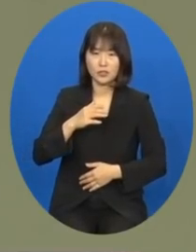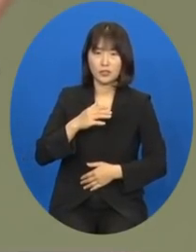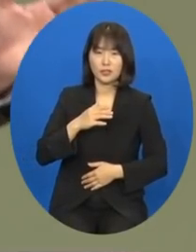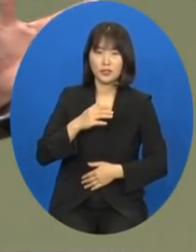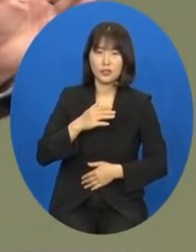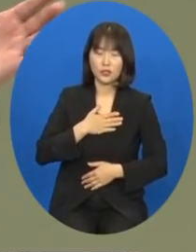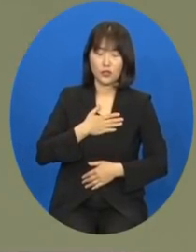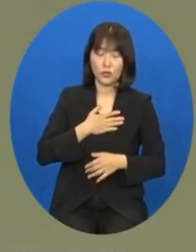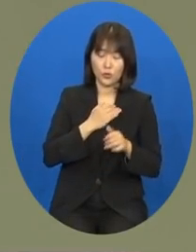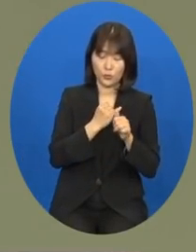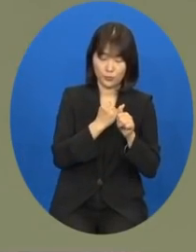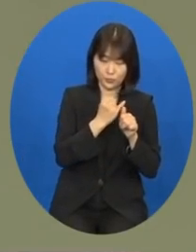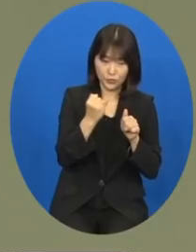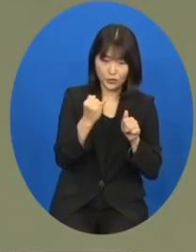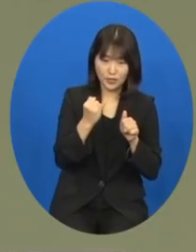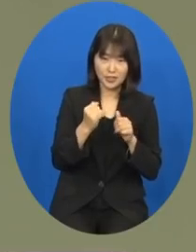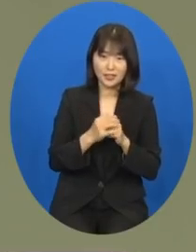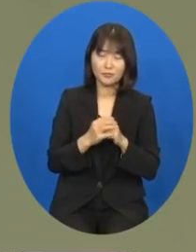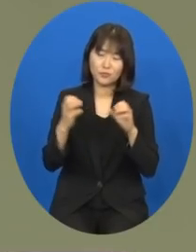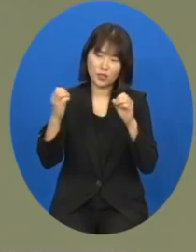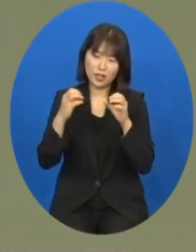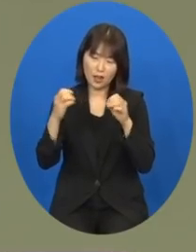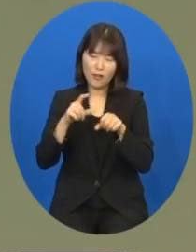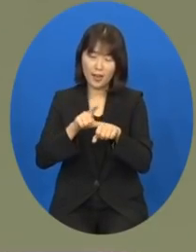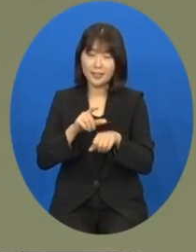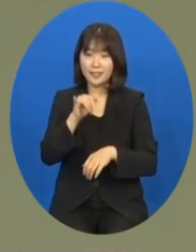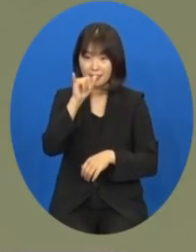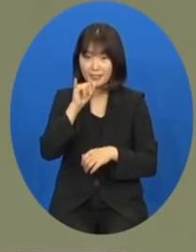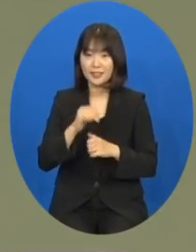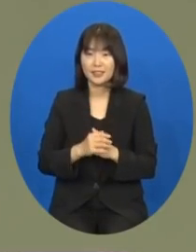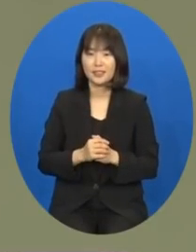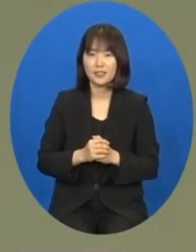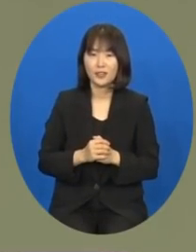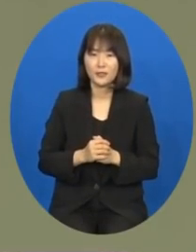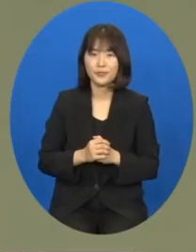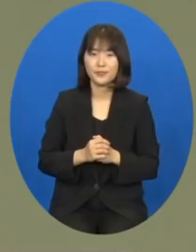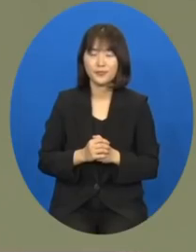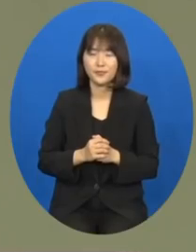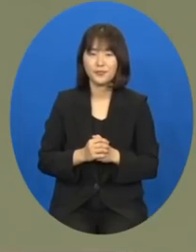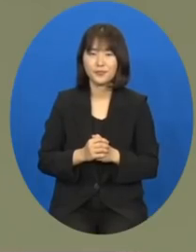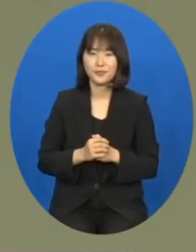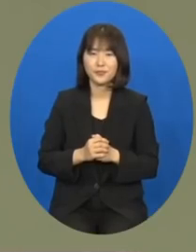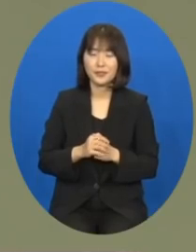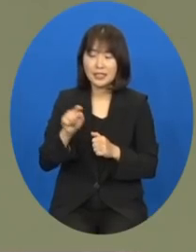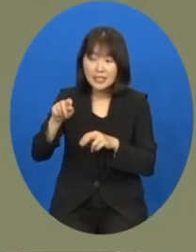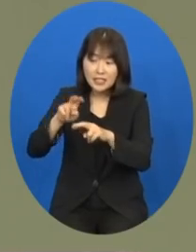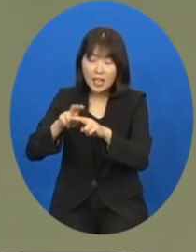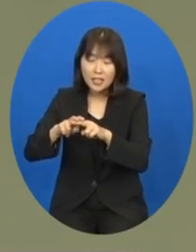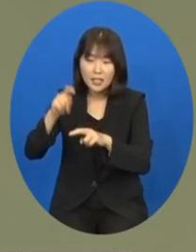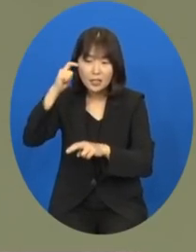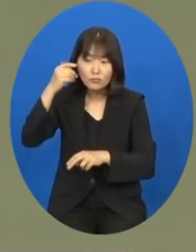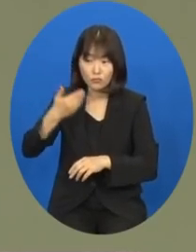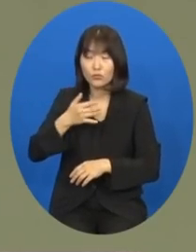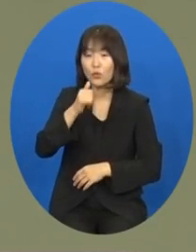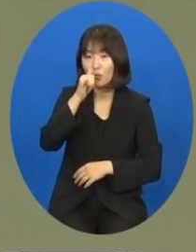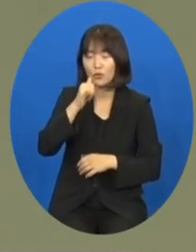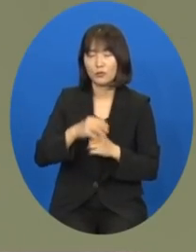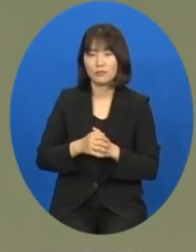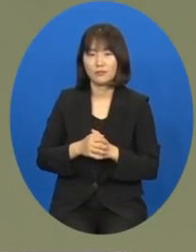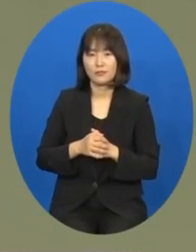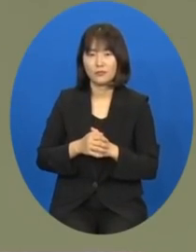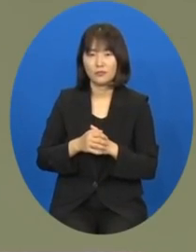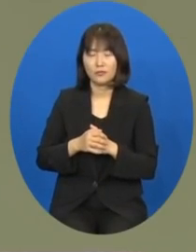약간 그런 형태로 않은 페어 하는 시간을 좀 가졌습니다 즉석 질문도 받아 거야 즉석 질문 중에 하나가 이거였습니다